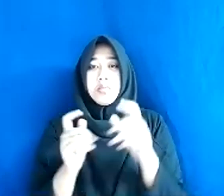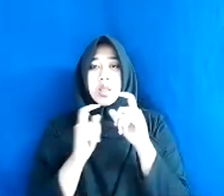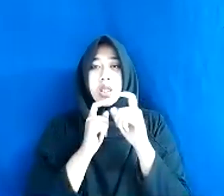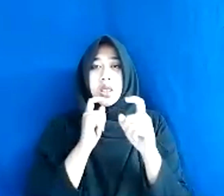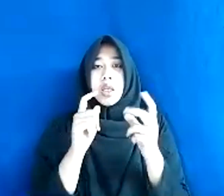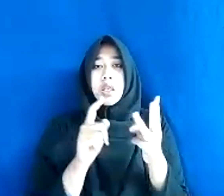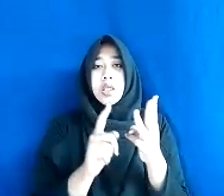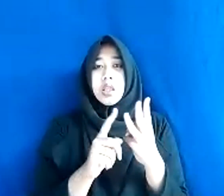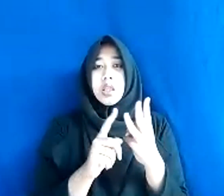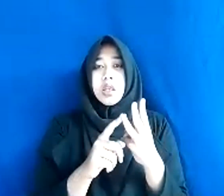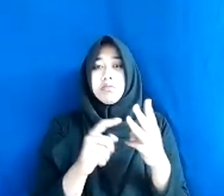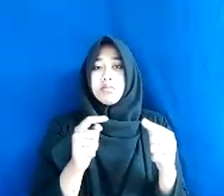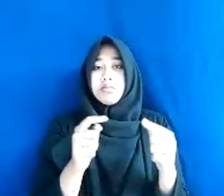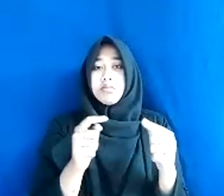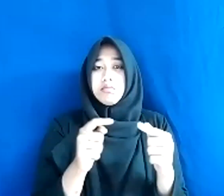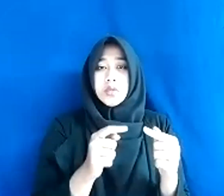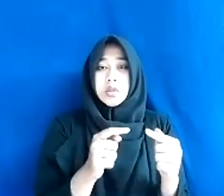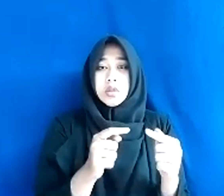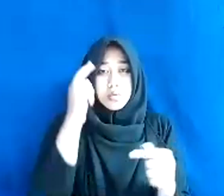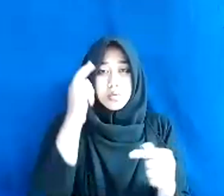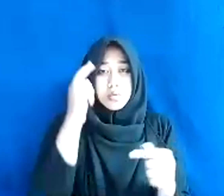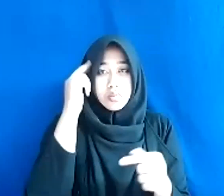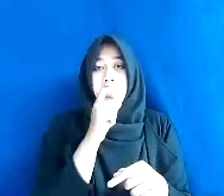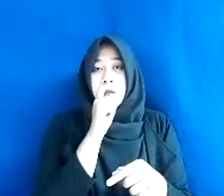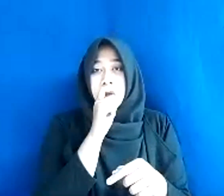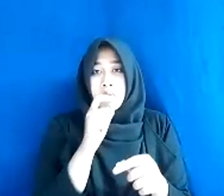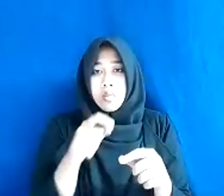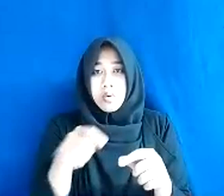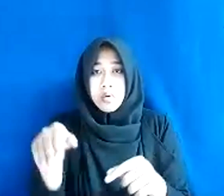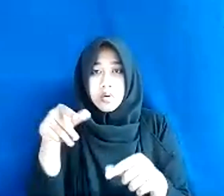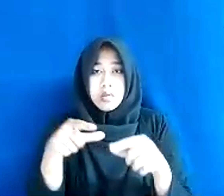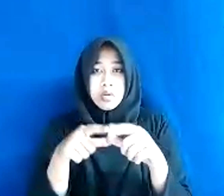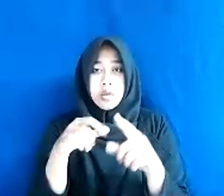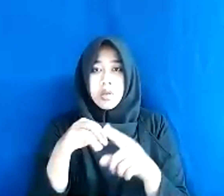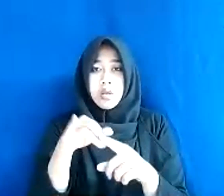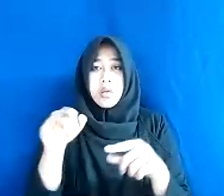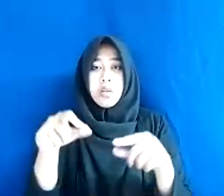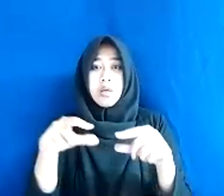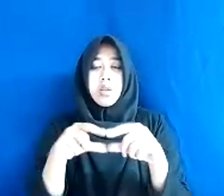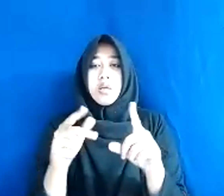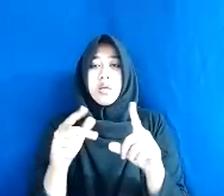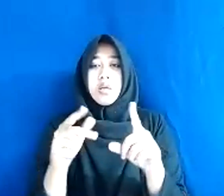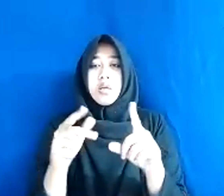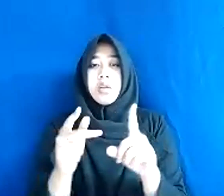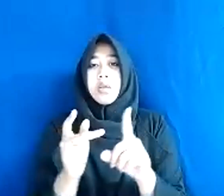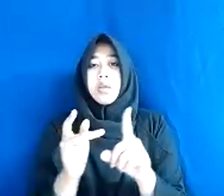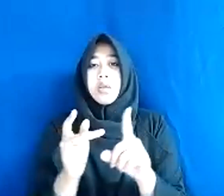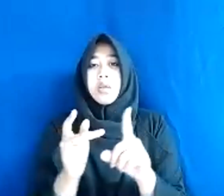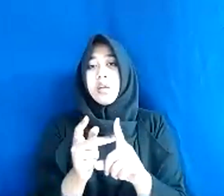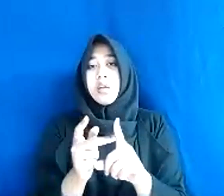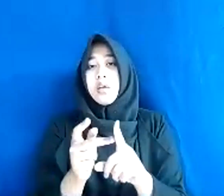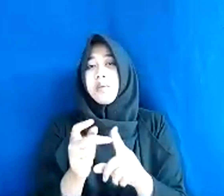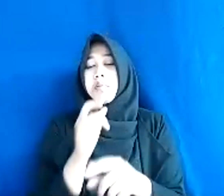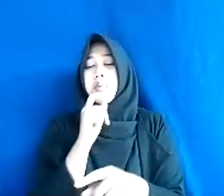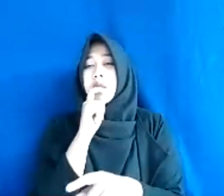Ibu Syakiyah. Pertanyaannya adalah dari Bapak Suprayatni BPSDM